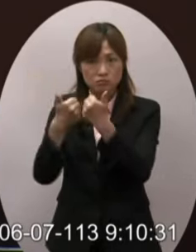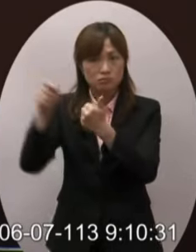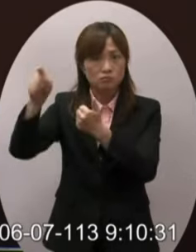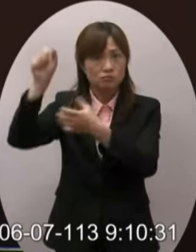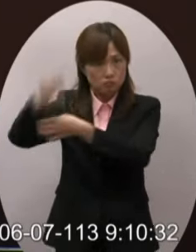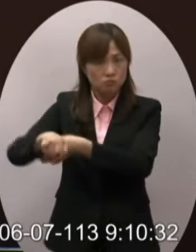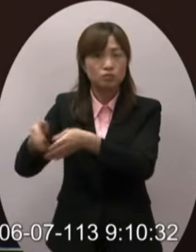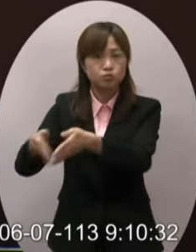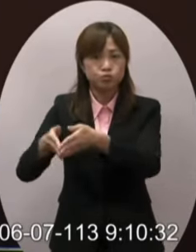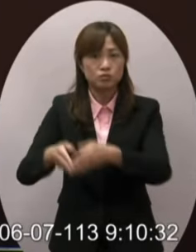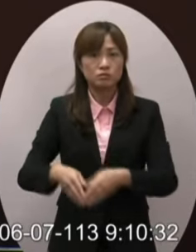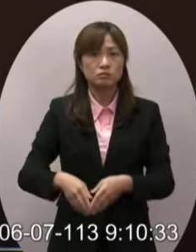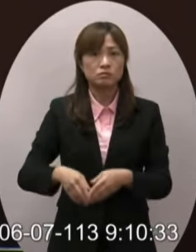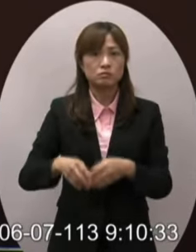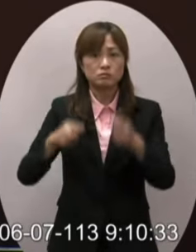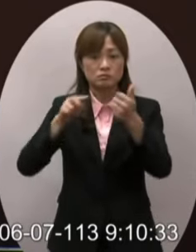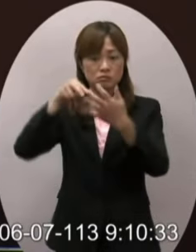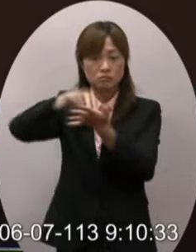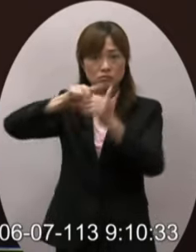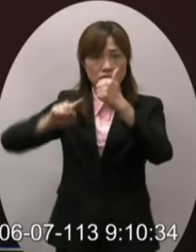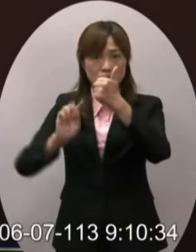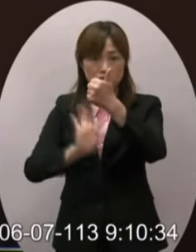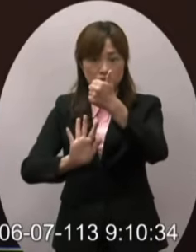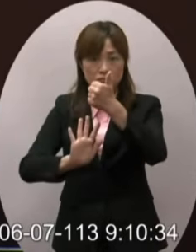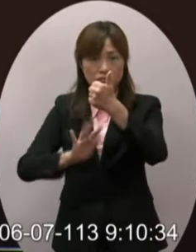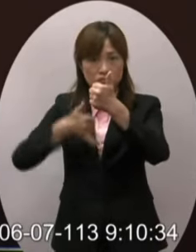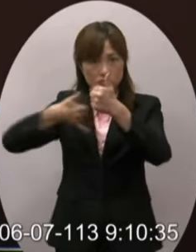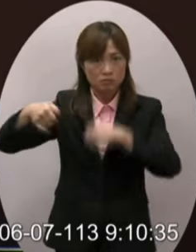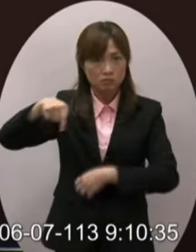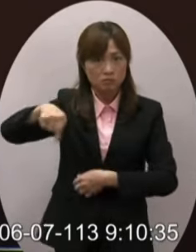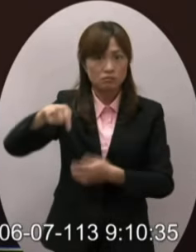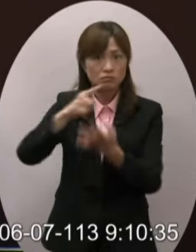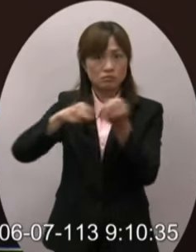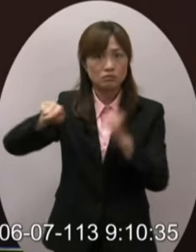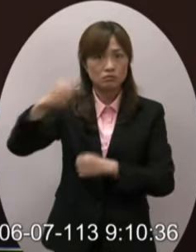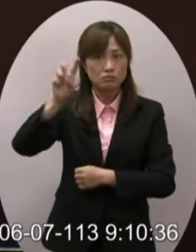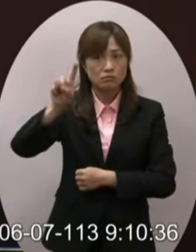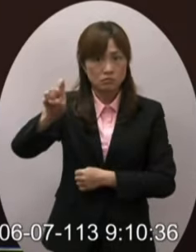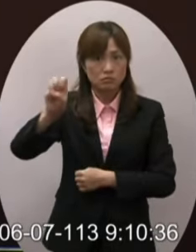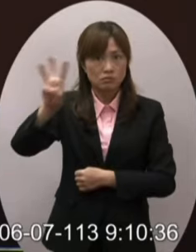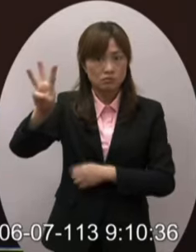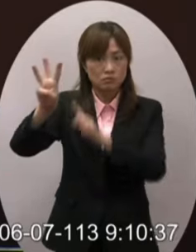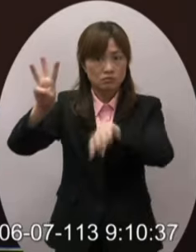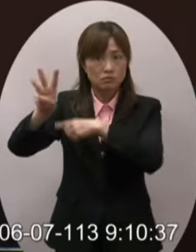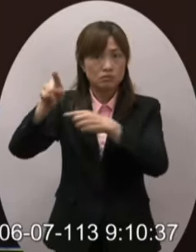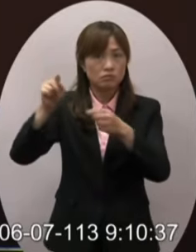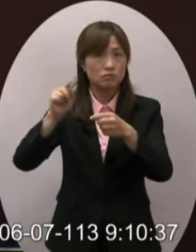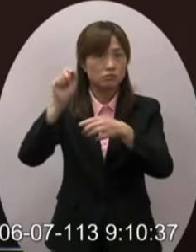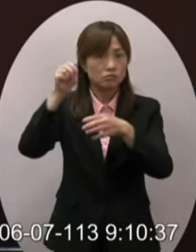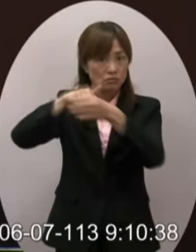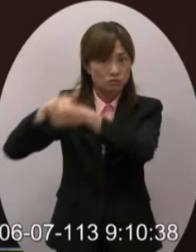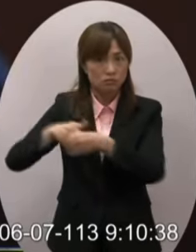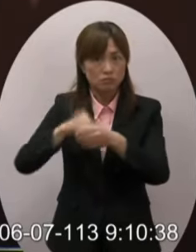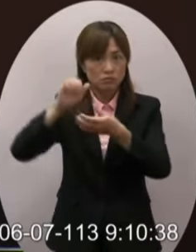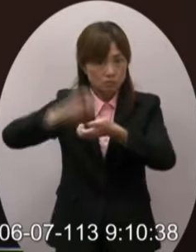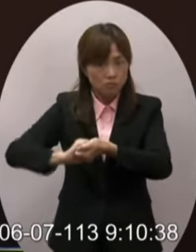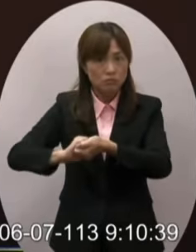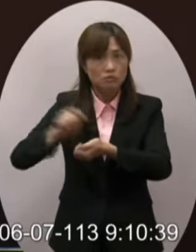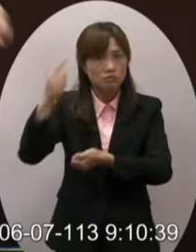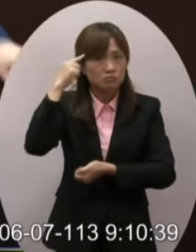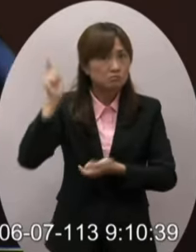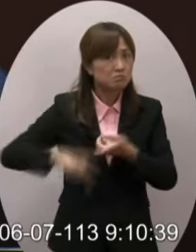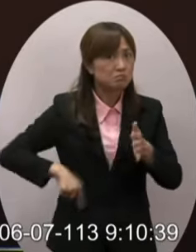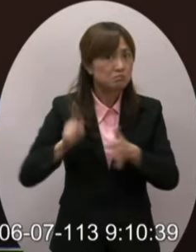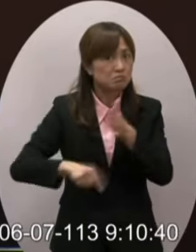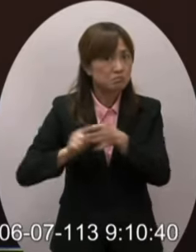113位的立法委员要当场院会决议，你以为容易啊？看看那4天焦土事，你有办法随